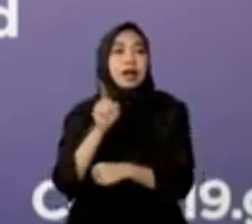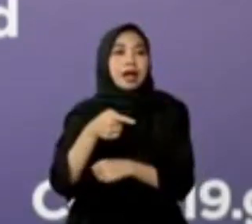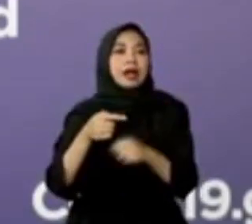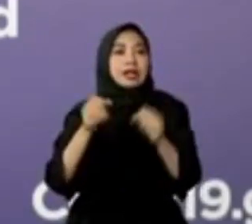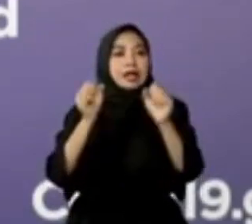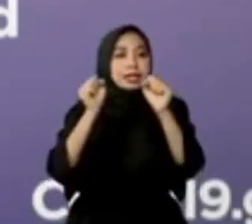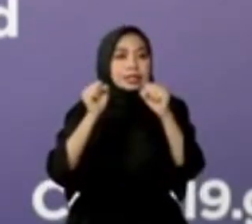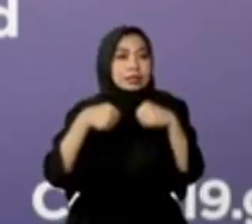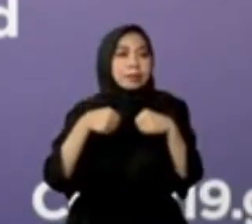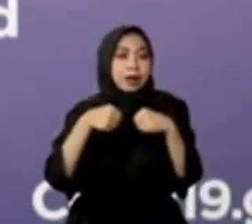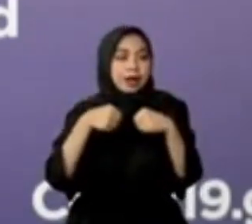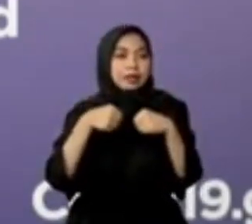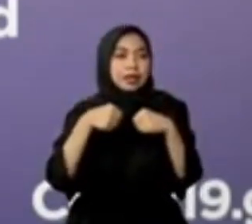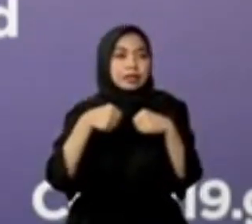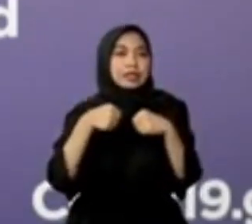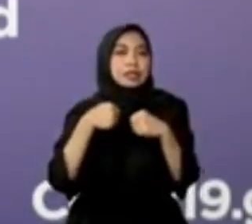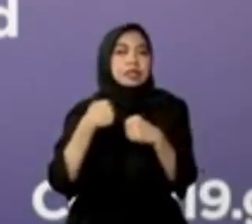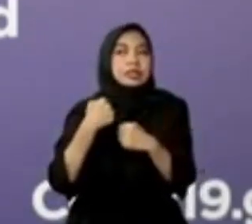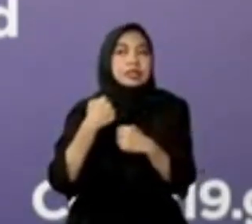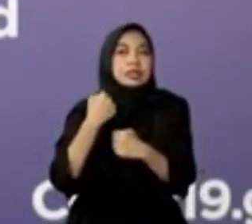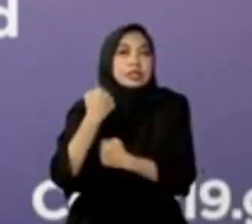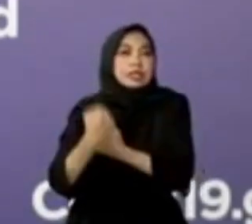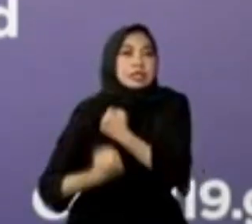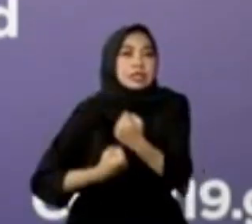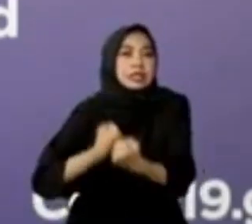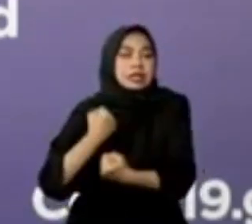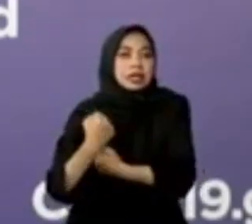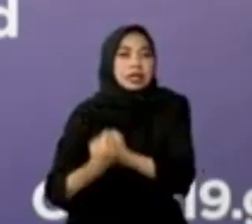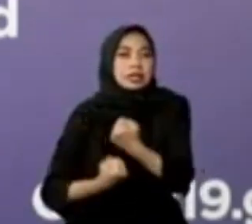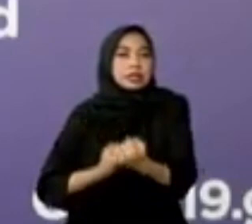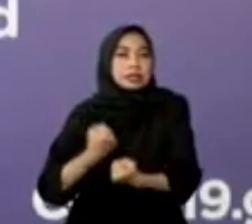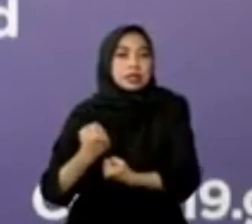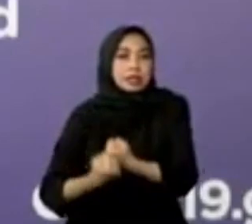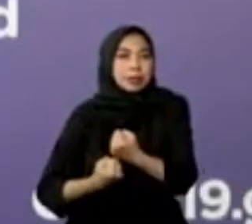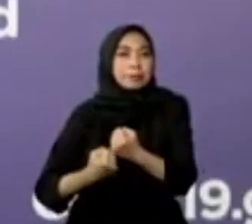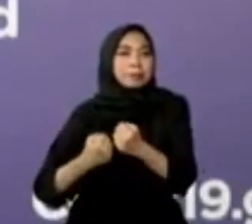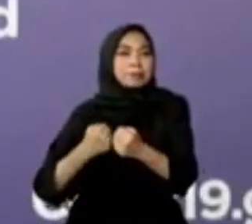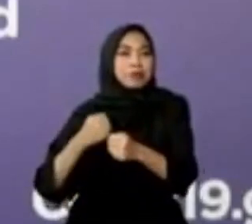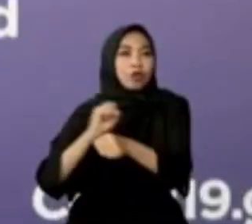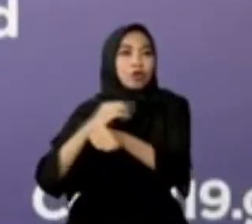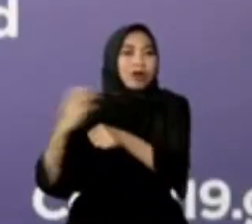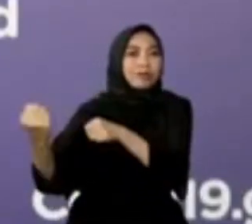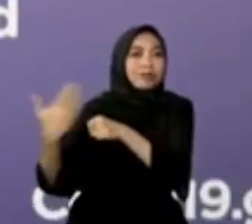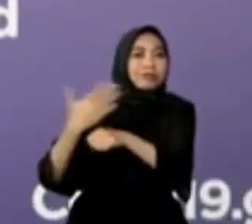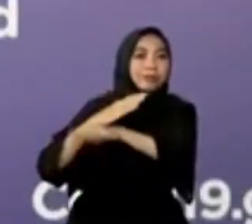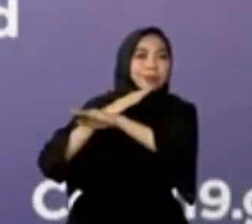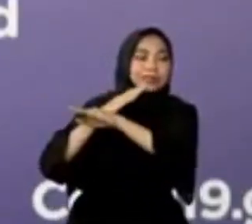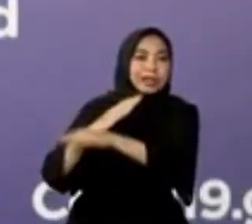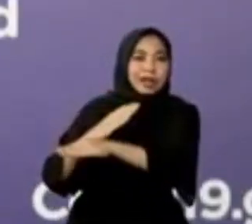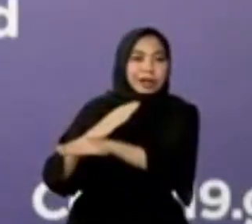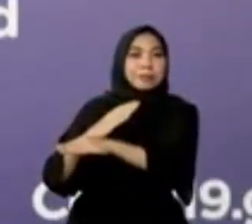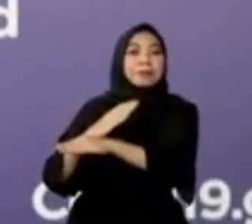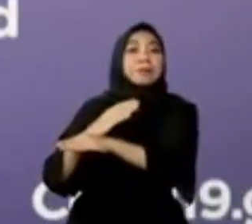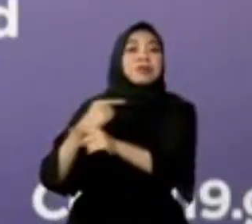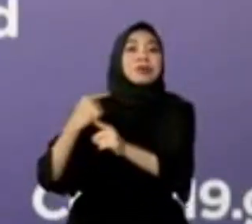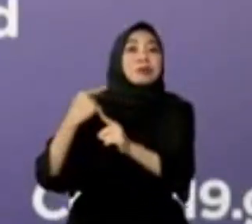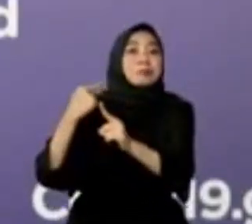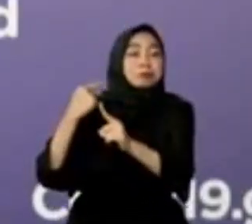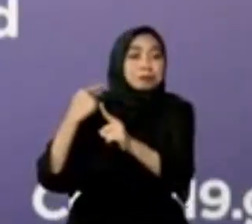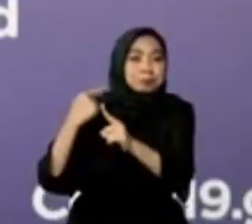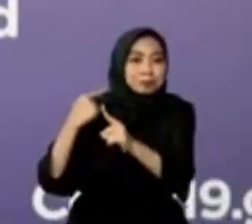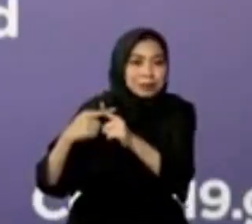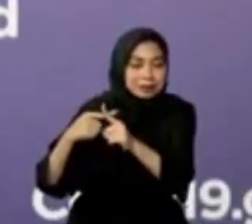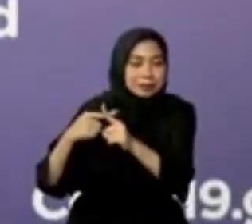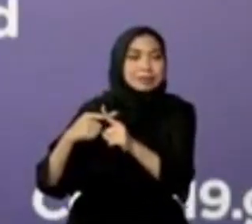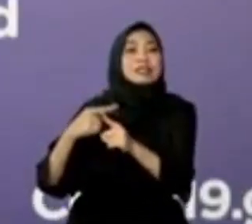antara kegiatan yang terkait dengan pencegahan penyebaran COVID dan juga tentu